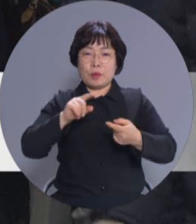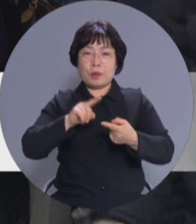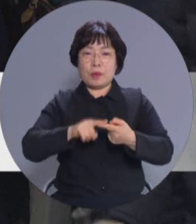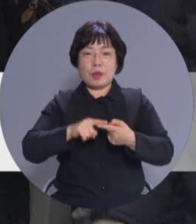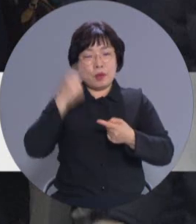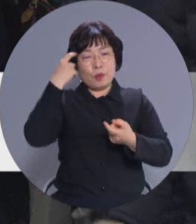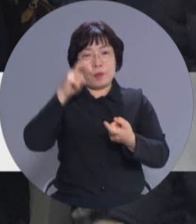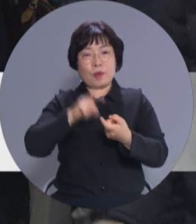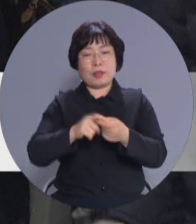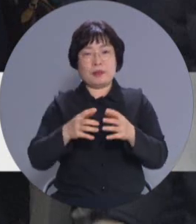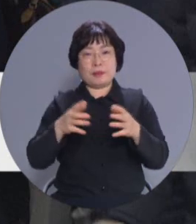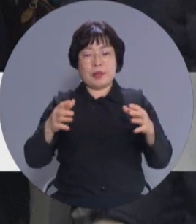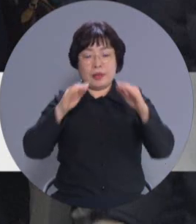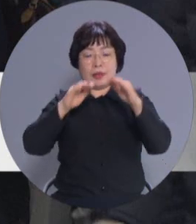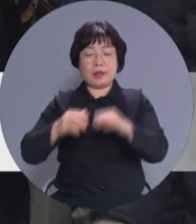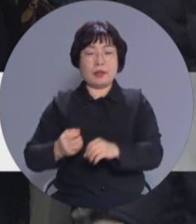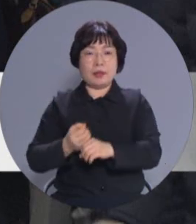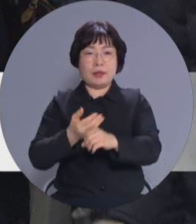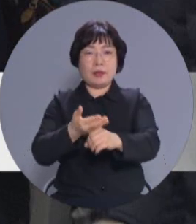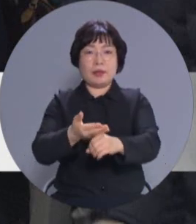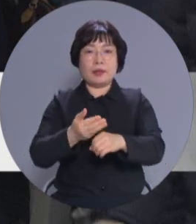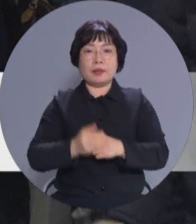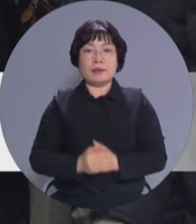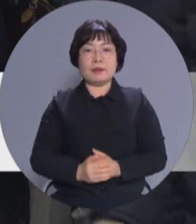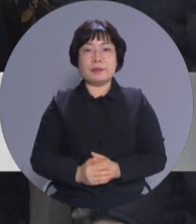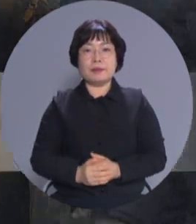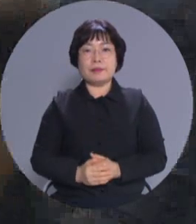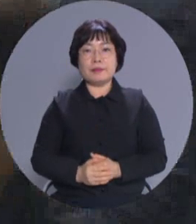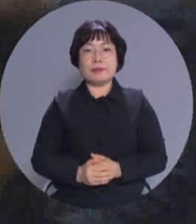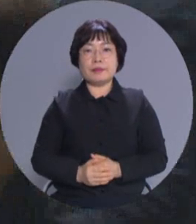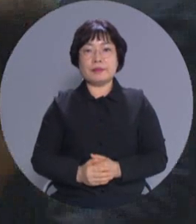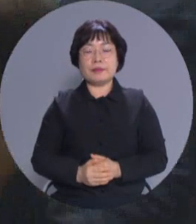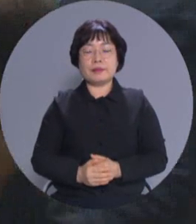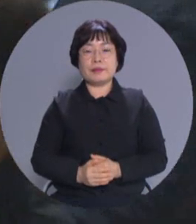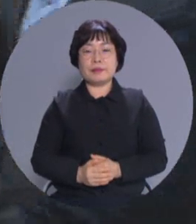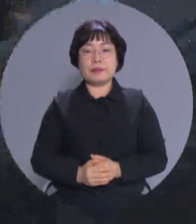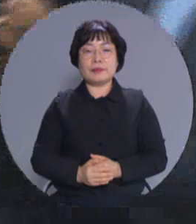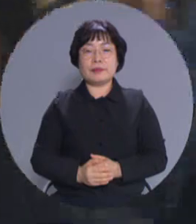보일지 관심입니다. 한신구 기자입니다.